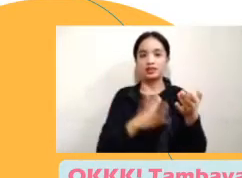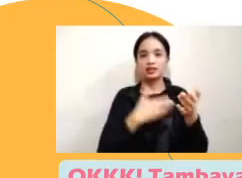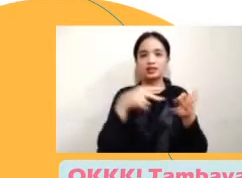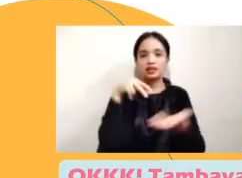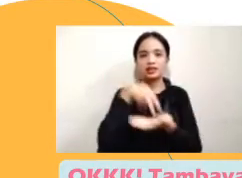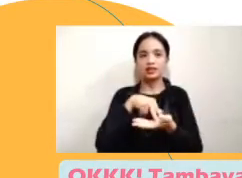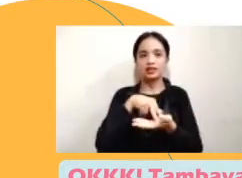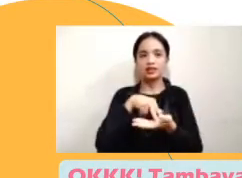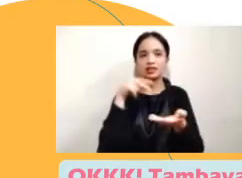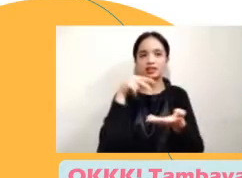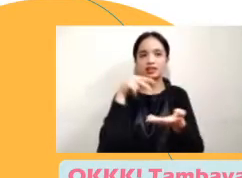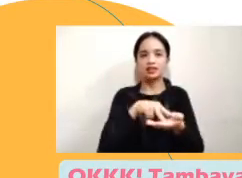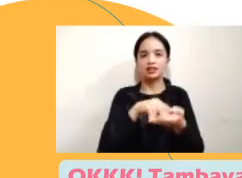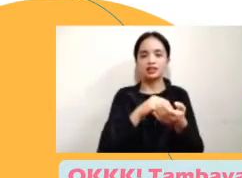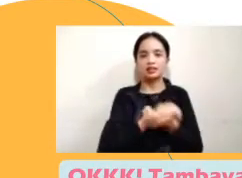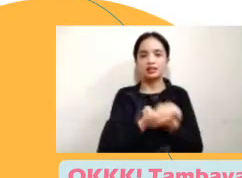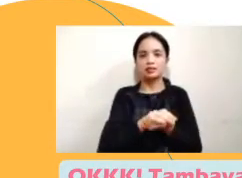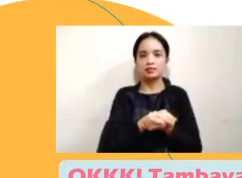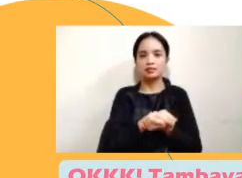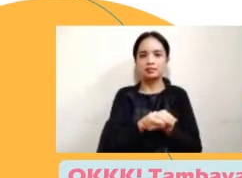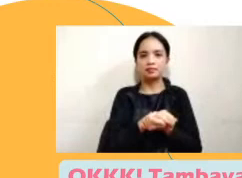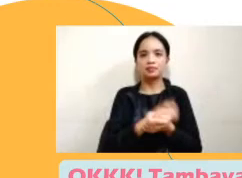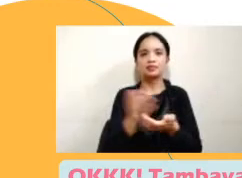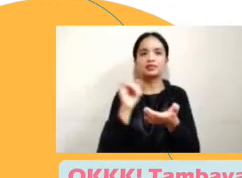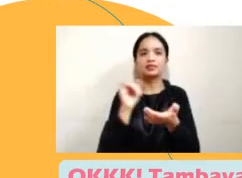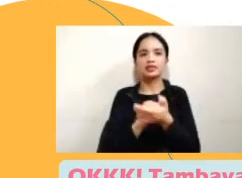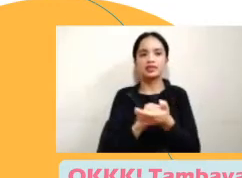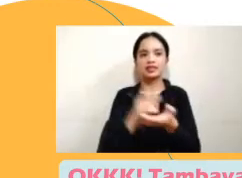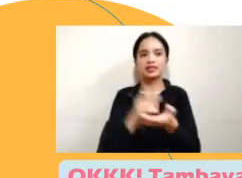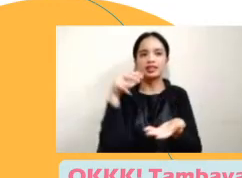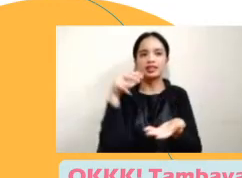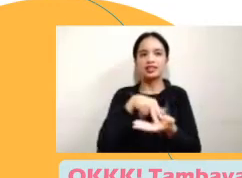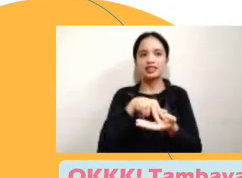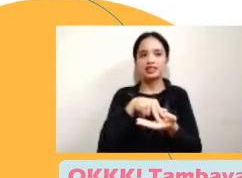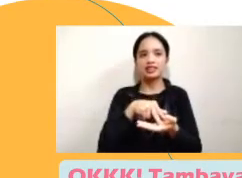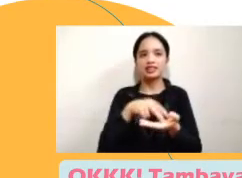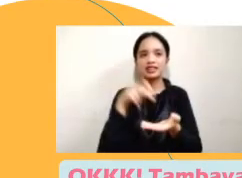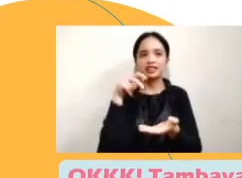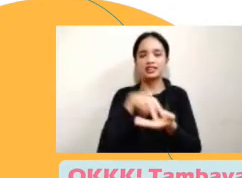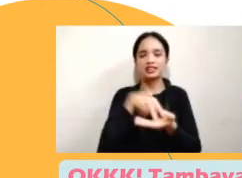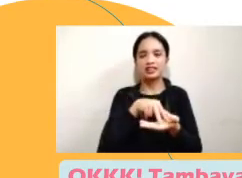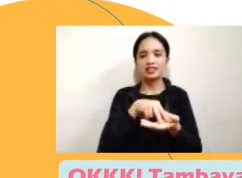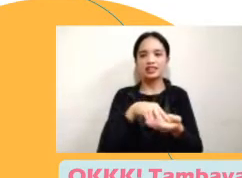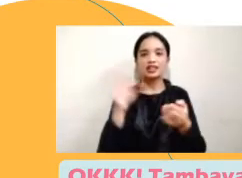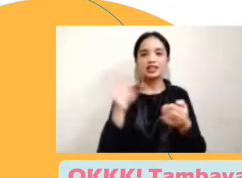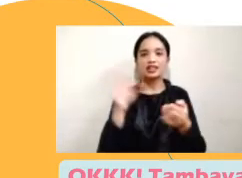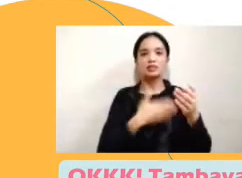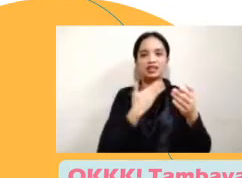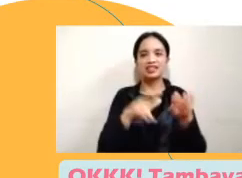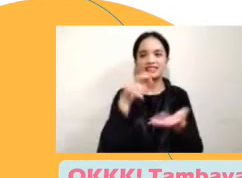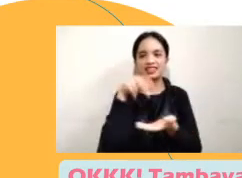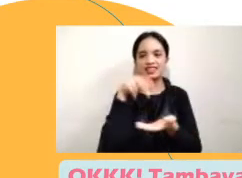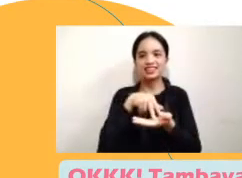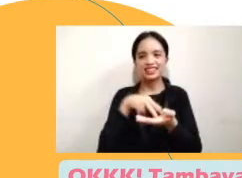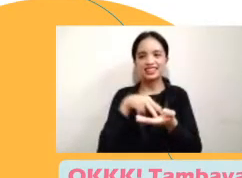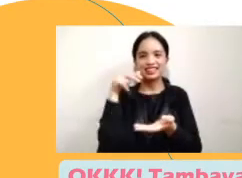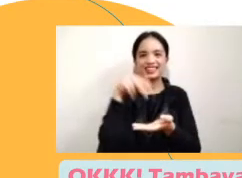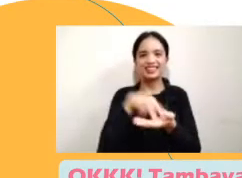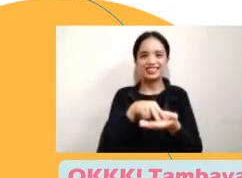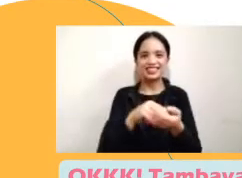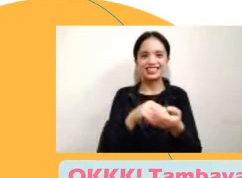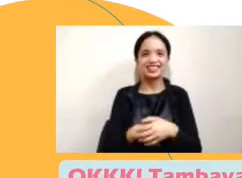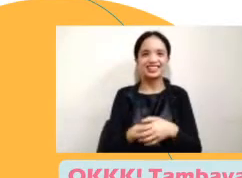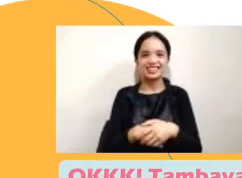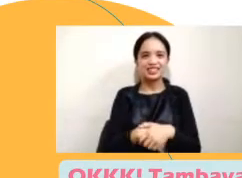tayo, tayo, tayo, tayo, tayo, tayo, tayo, tayo,